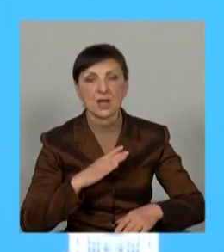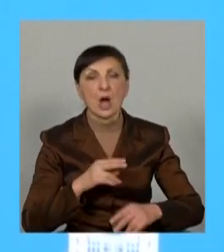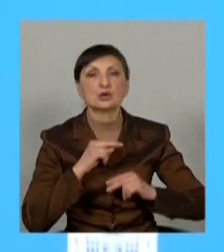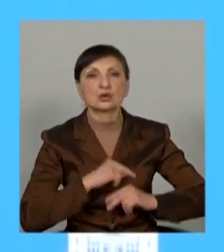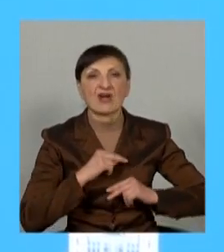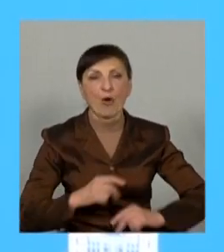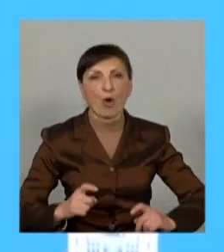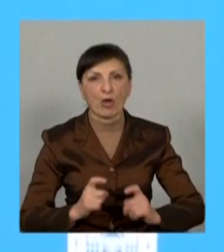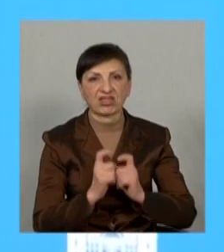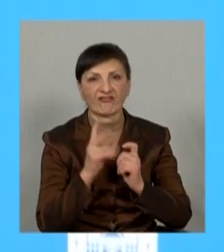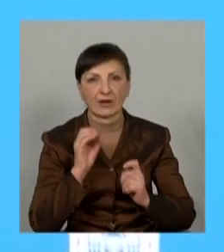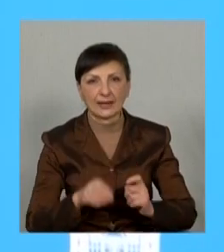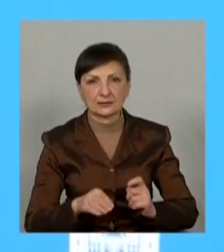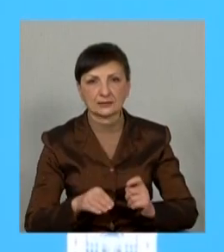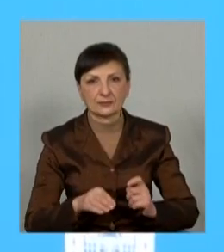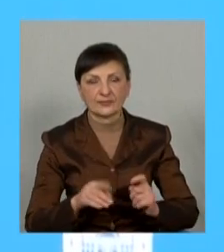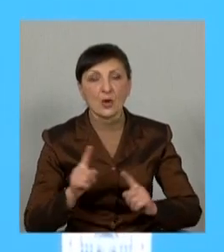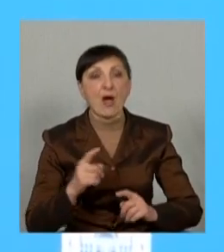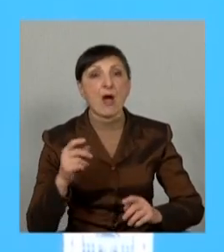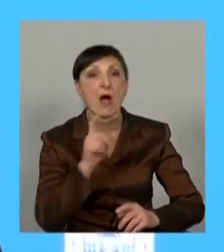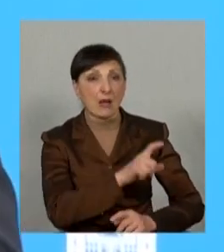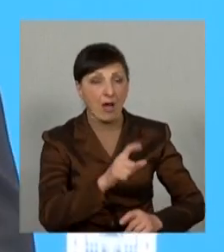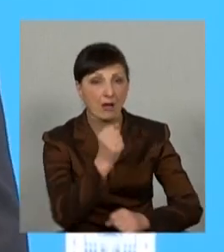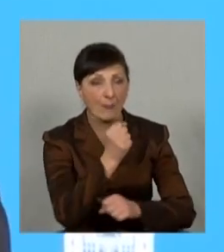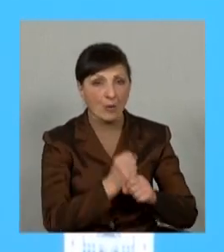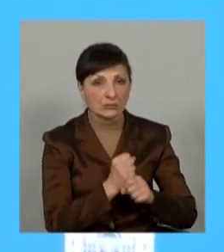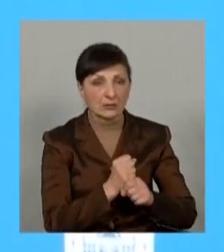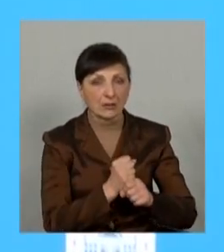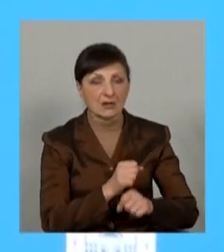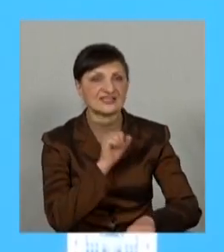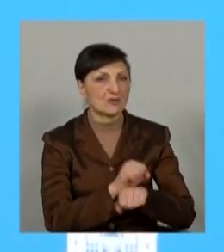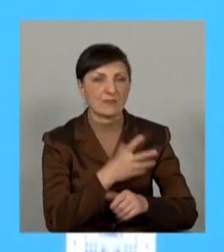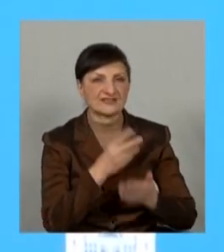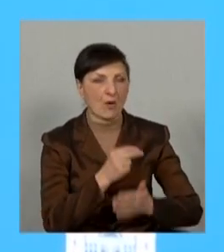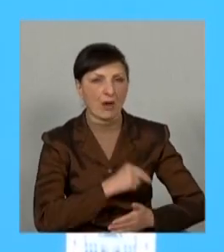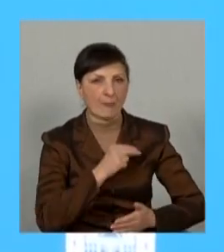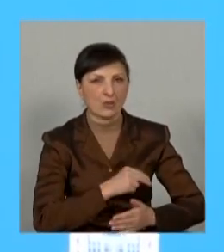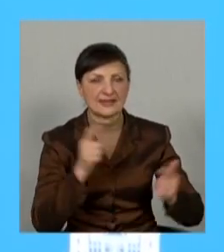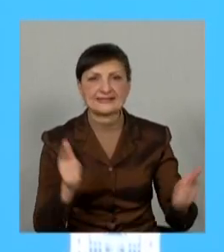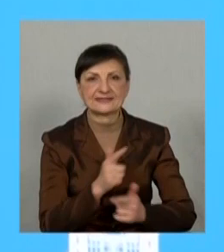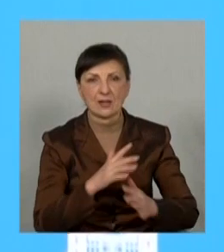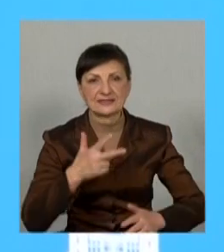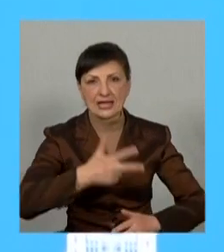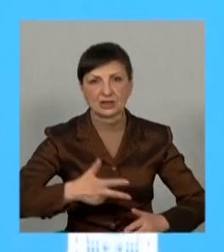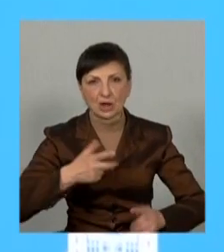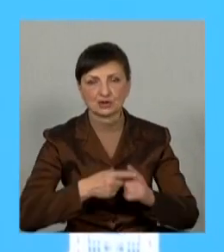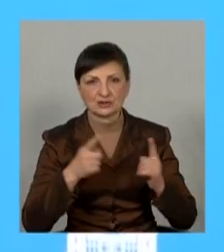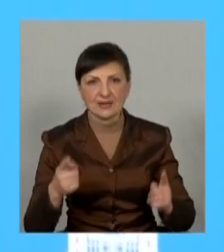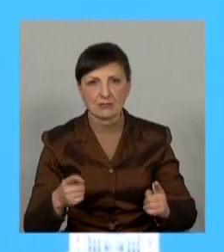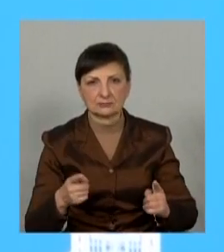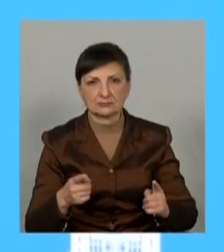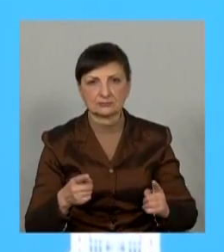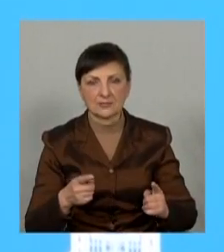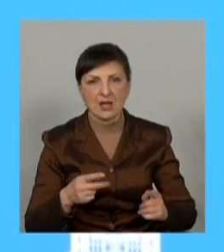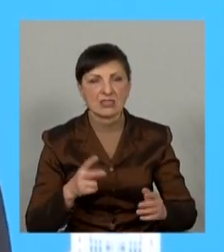трудовой конфликт. Вот в том понятии, что работники, скажем так, приостановили свою работу более 3 часов. Конкретно, то есть не